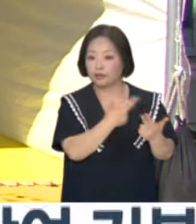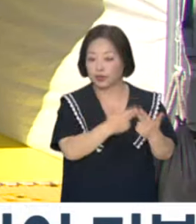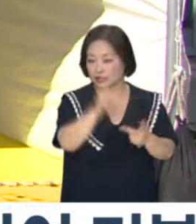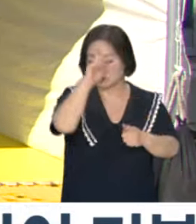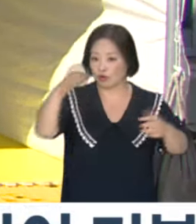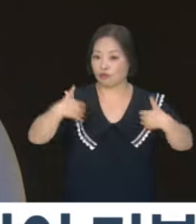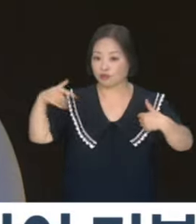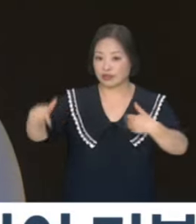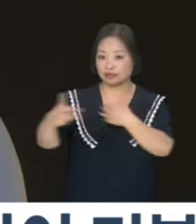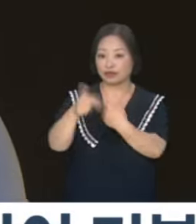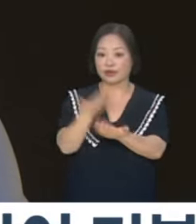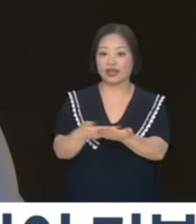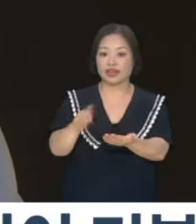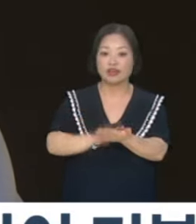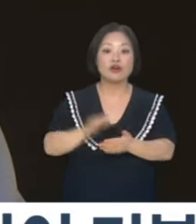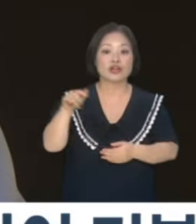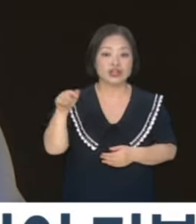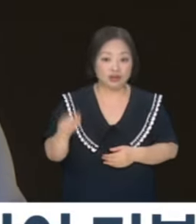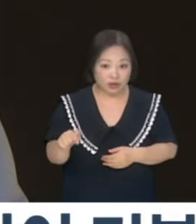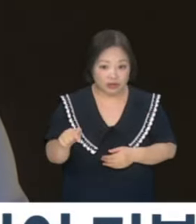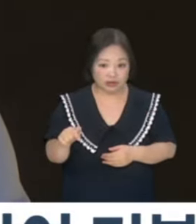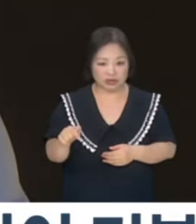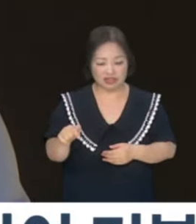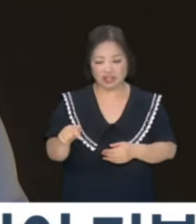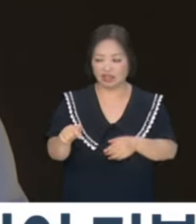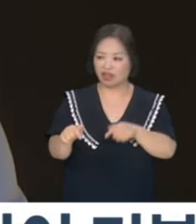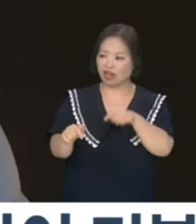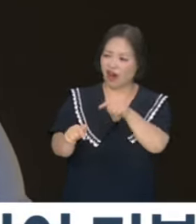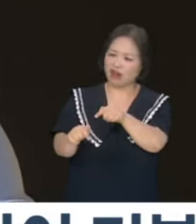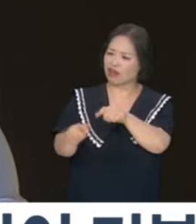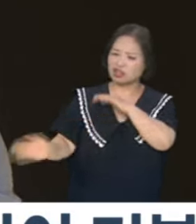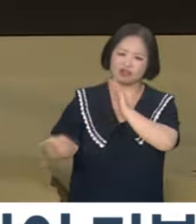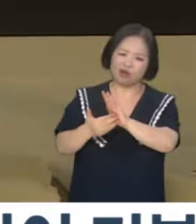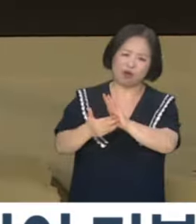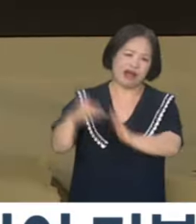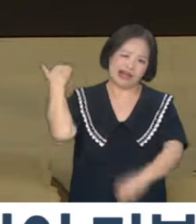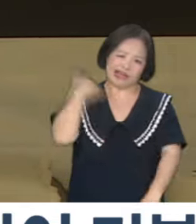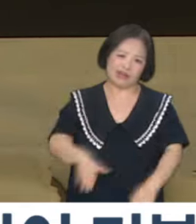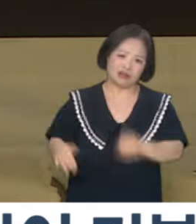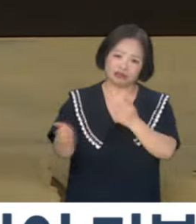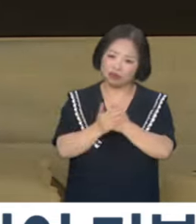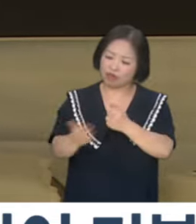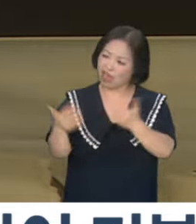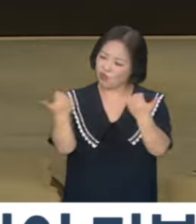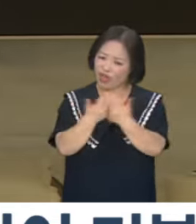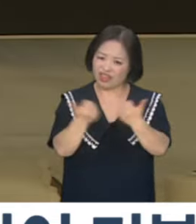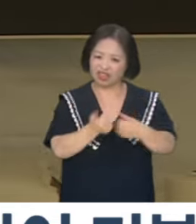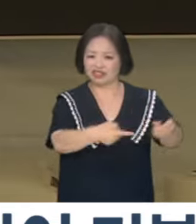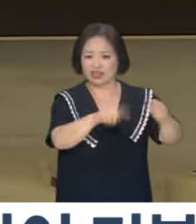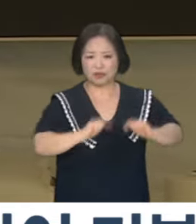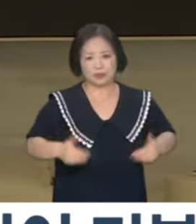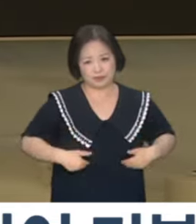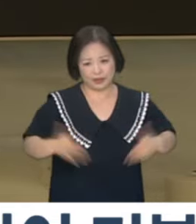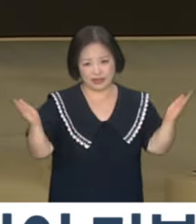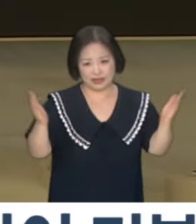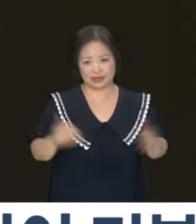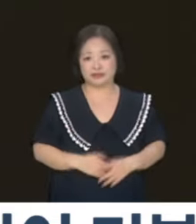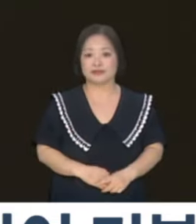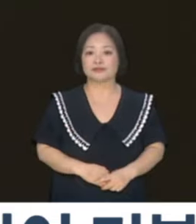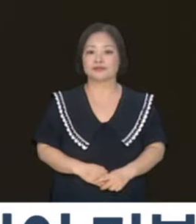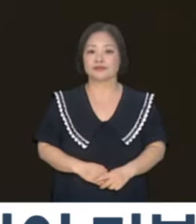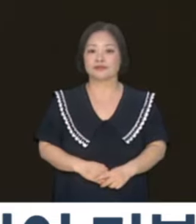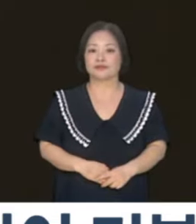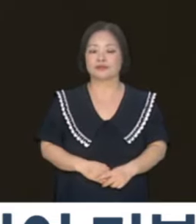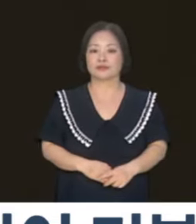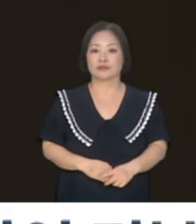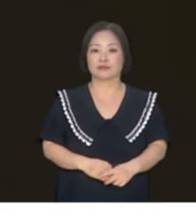정부의 의료개혁안이 결국 실현되지 않을 공수표라며 논의에 참여할 이유가 없다고 비판했습니다.